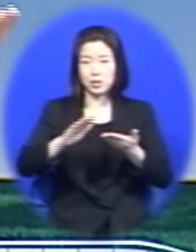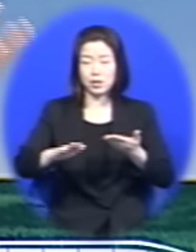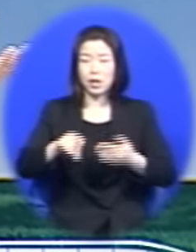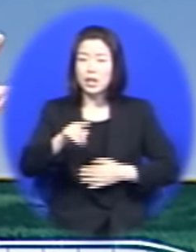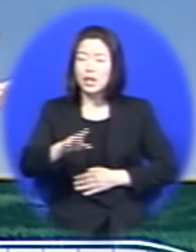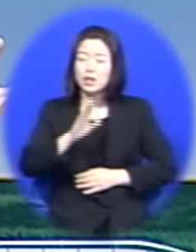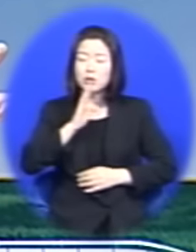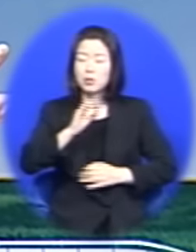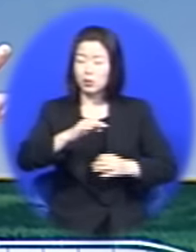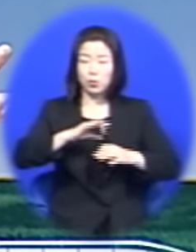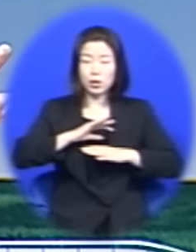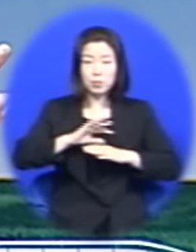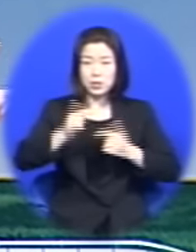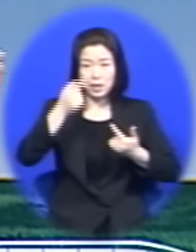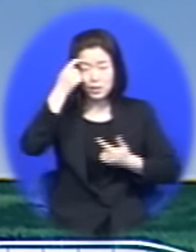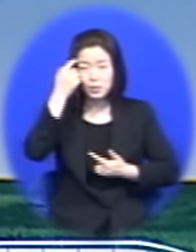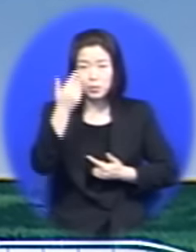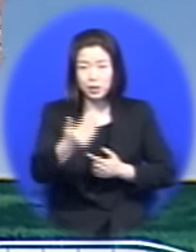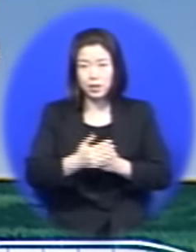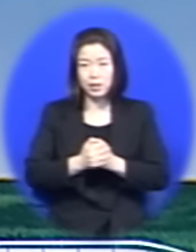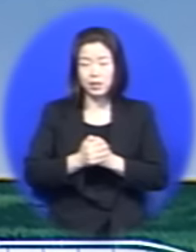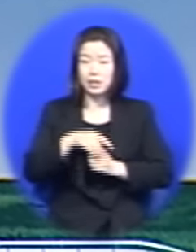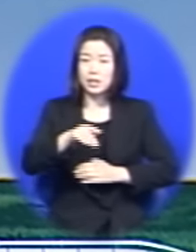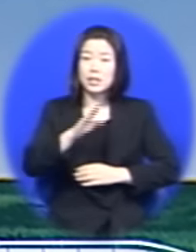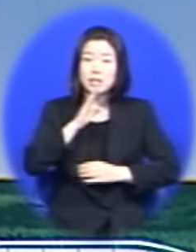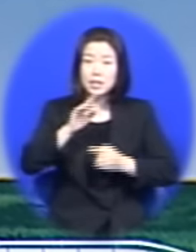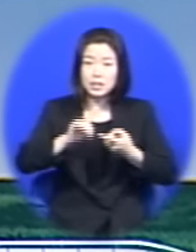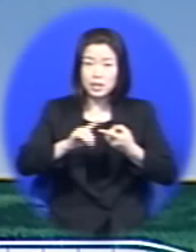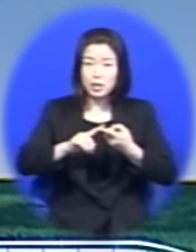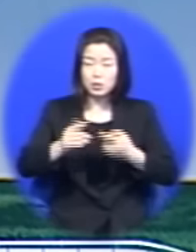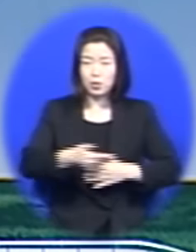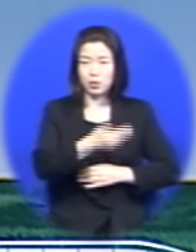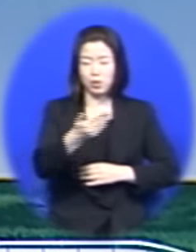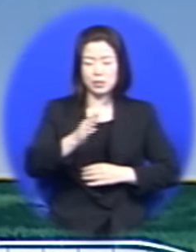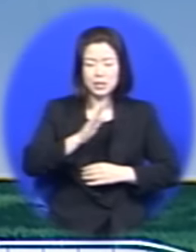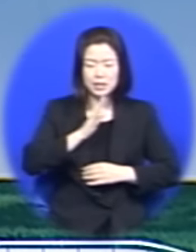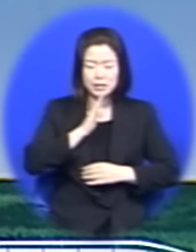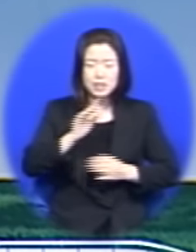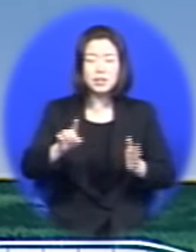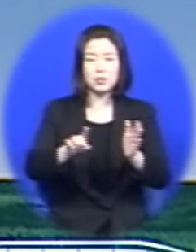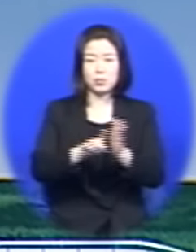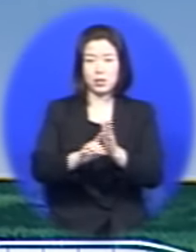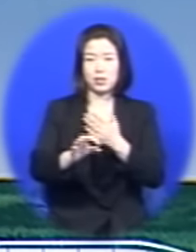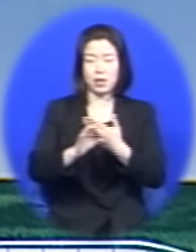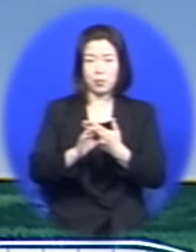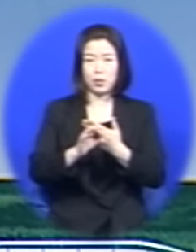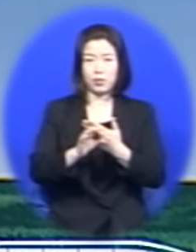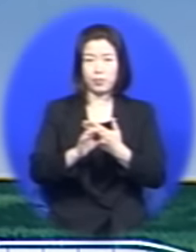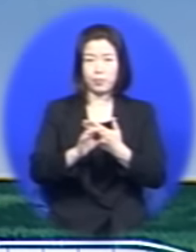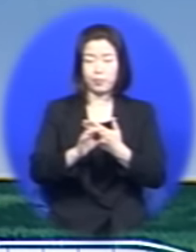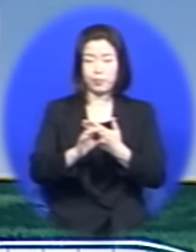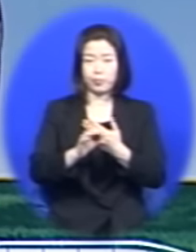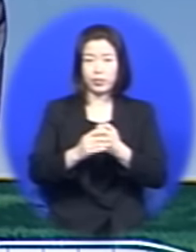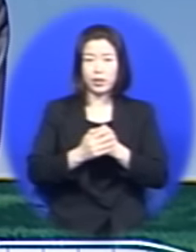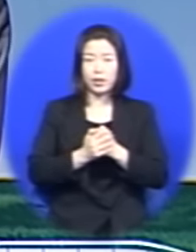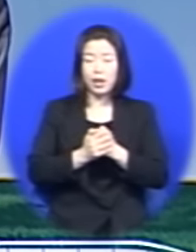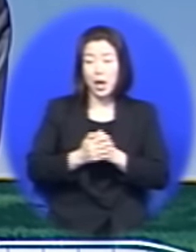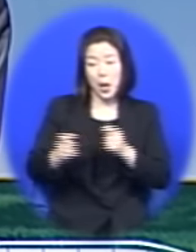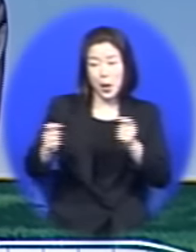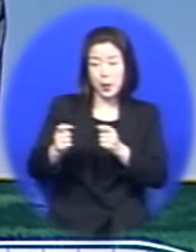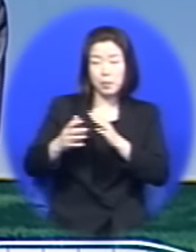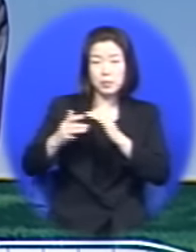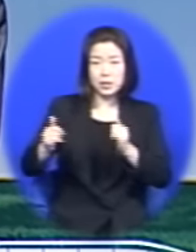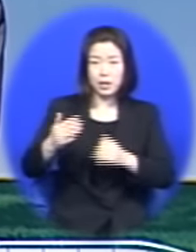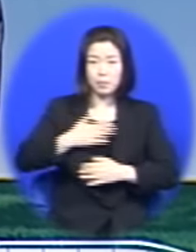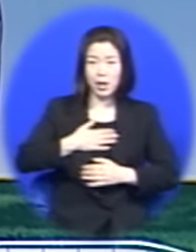정말 너무나 놀랍잖아요. 이 사실을 여러분이 진짜 믿는다면 그러면 옆에